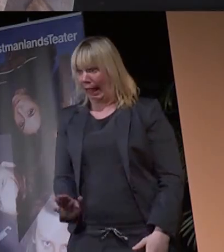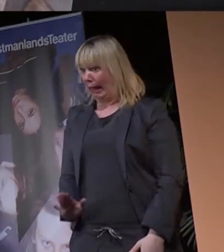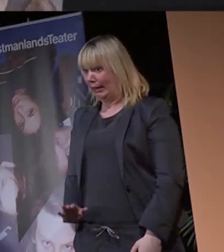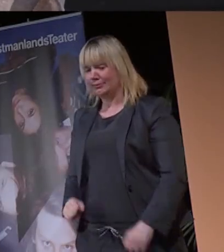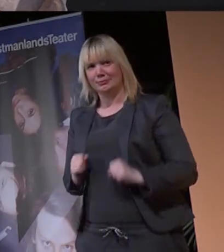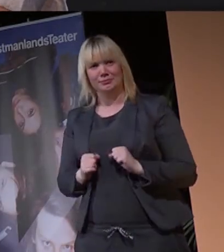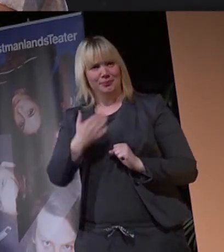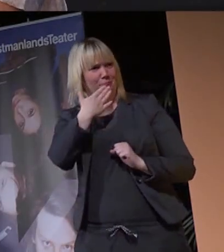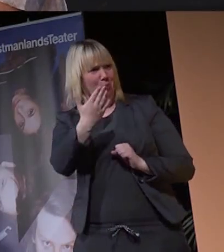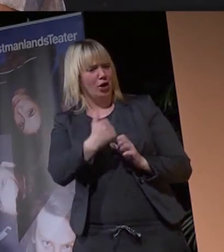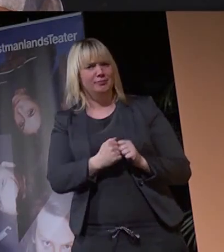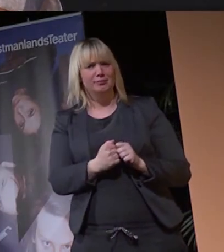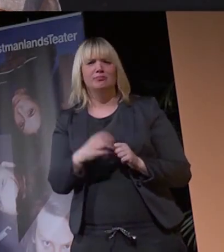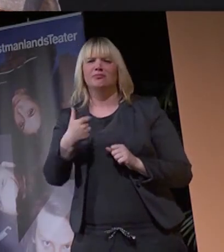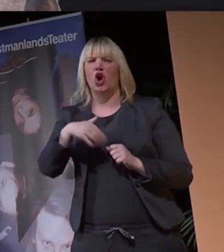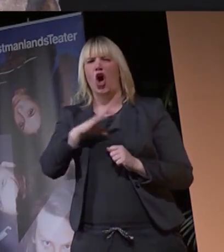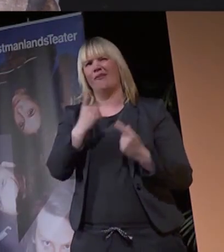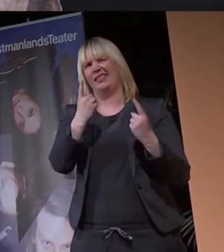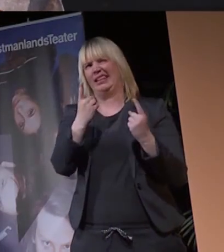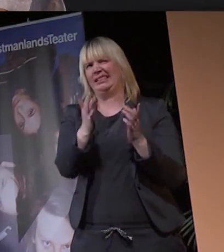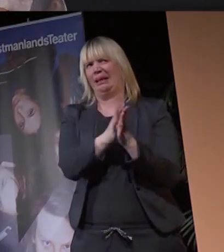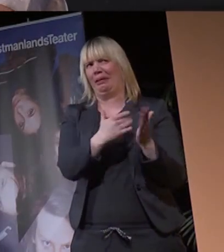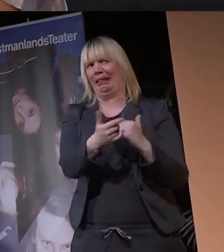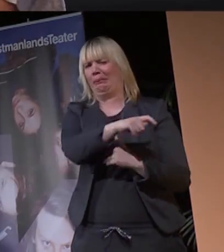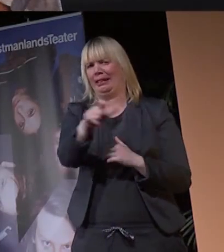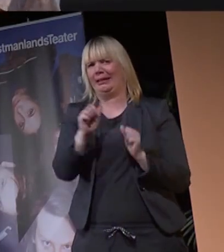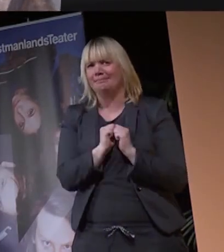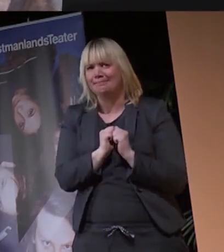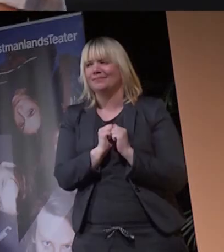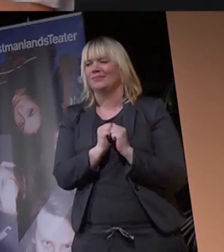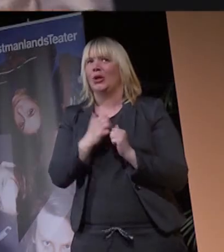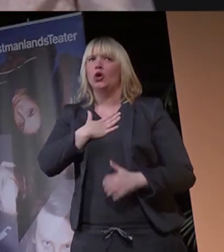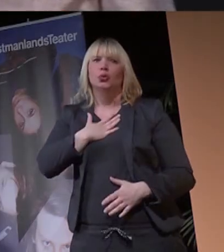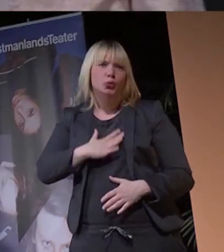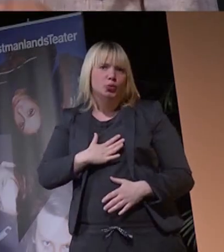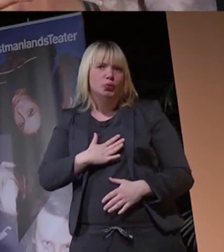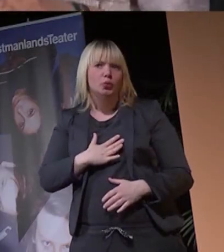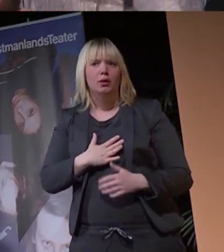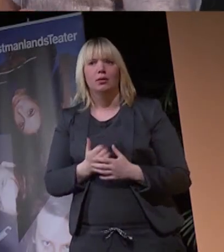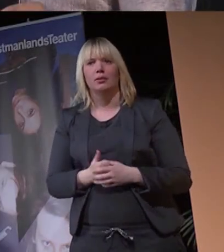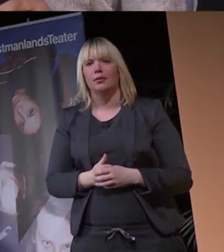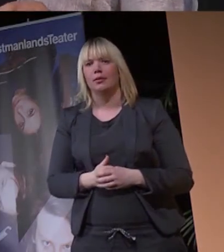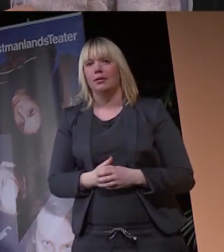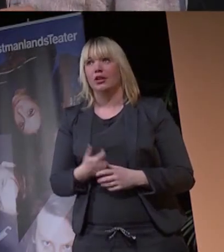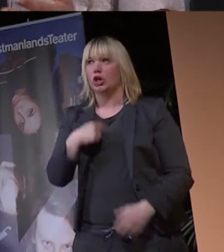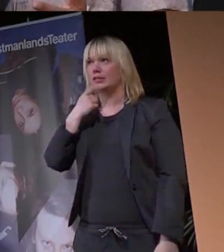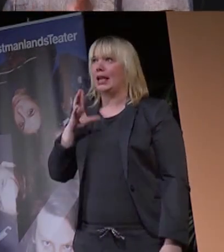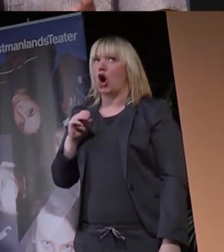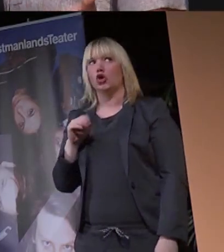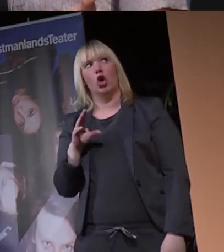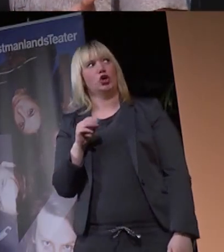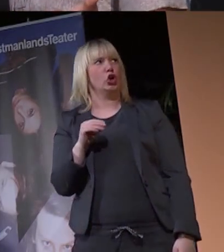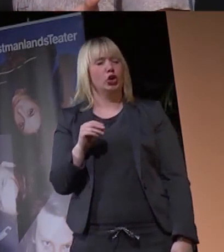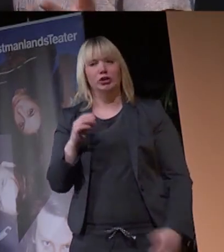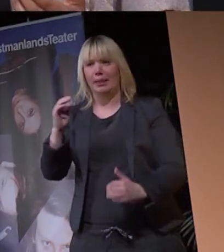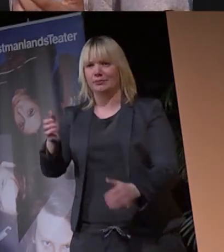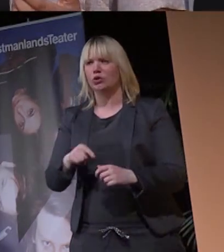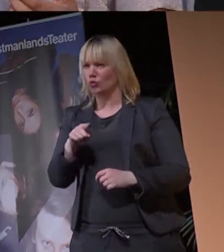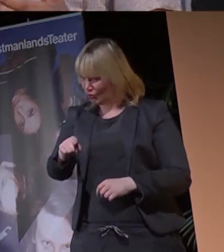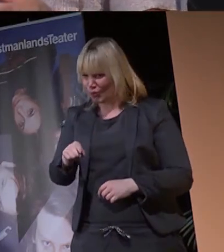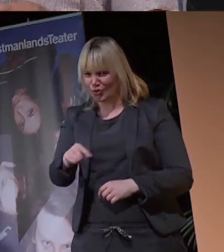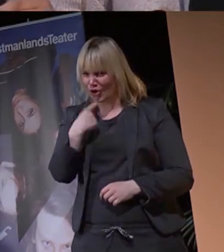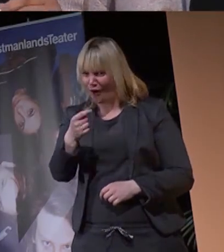att jag gjorde. Nej, men jag har ju fantastiska medarbetare. Titta, jag ska inte se förvånad ut. Jag ser, ja. Just det, jag skulle säga.